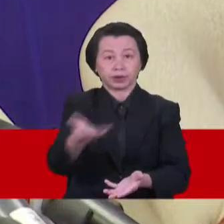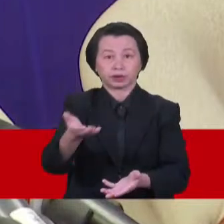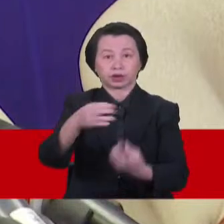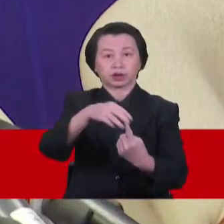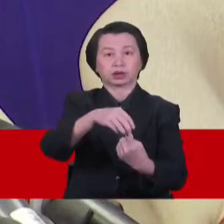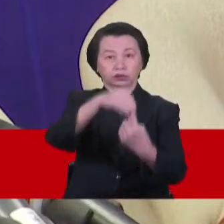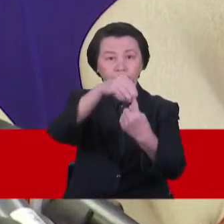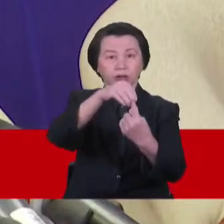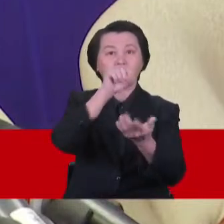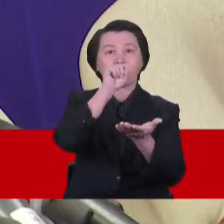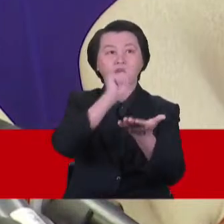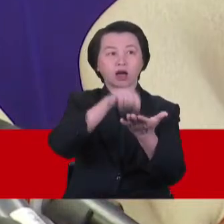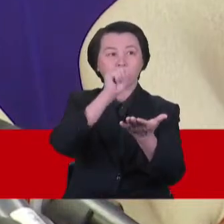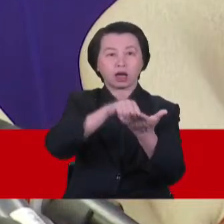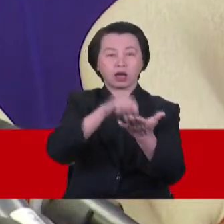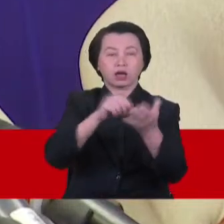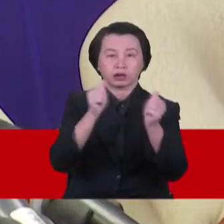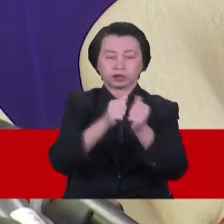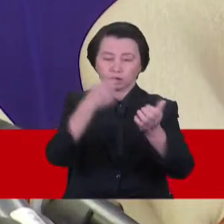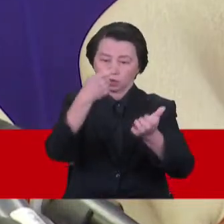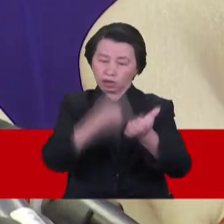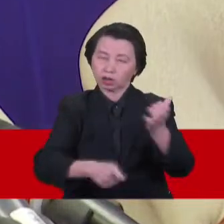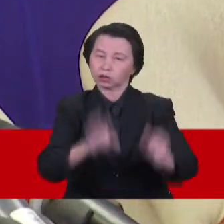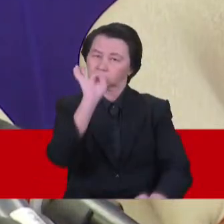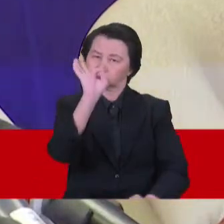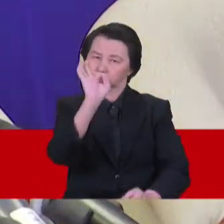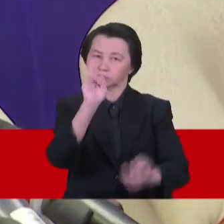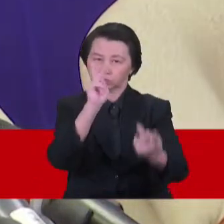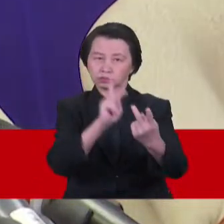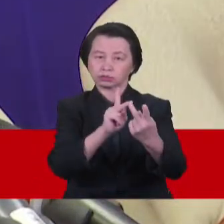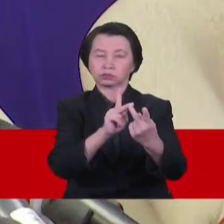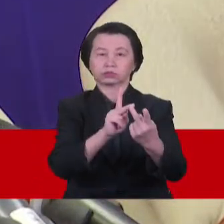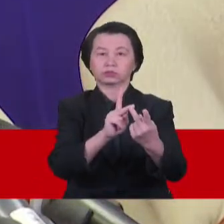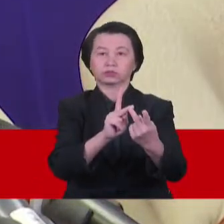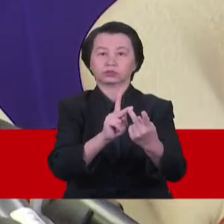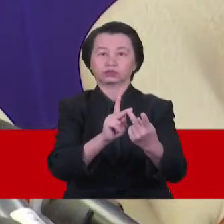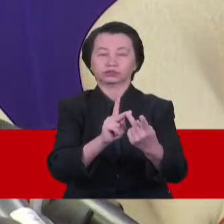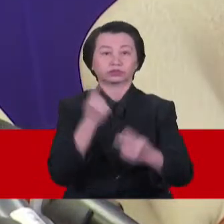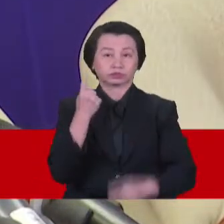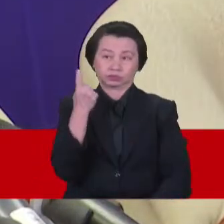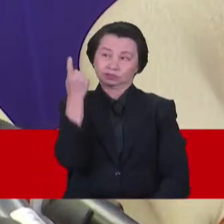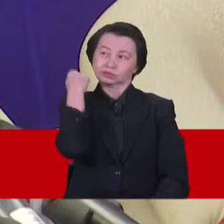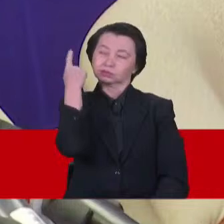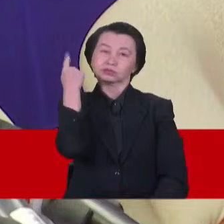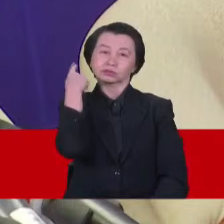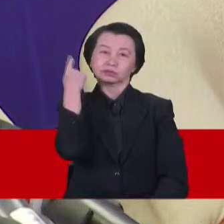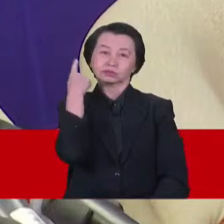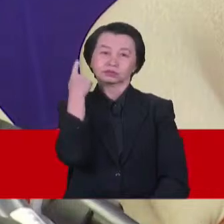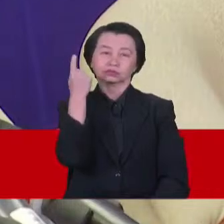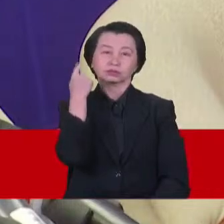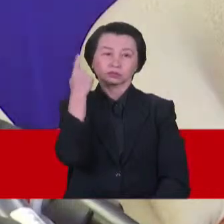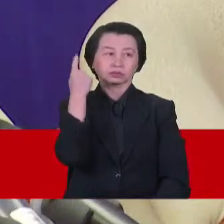khususnya ayam dengan harga yang berpatutan dan stabil. Tadi